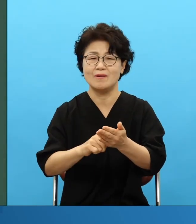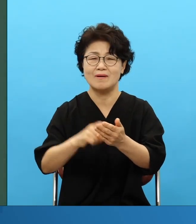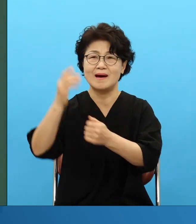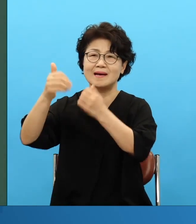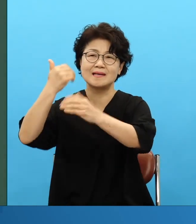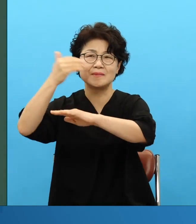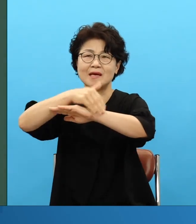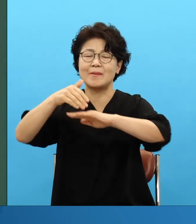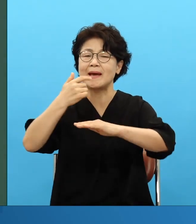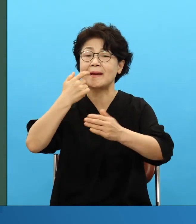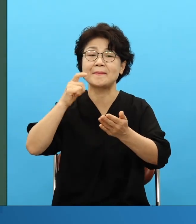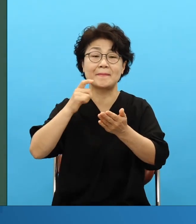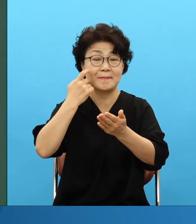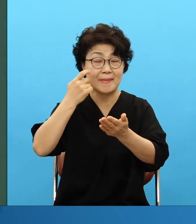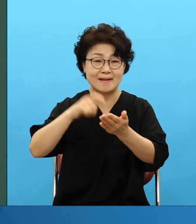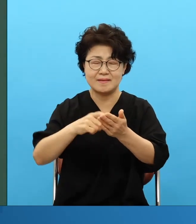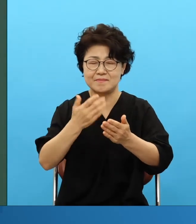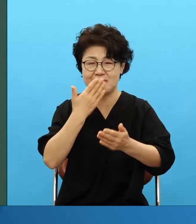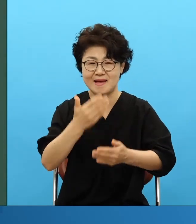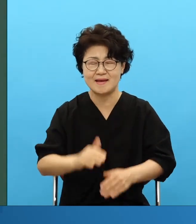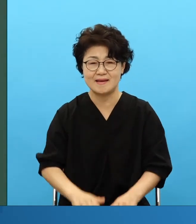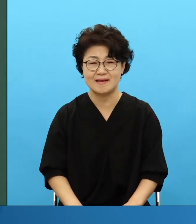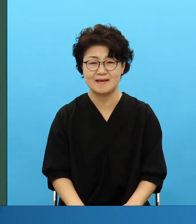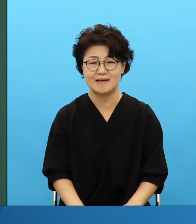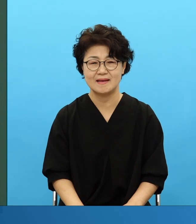plan. 예, 이때 오는 응답이